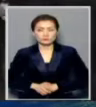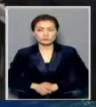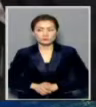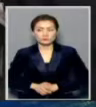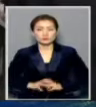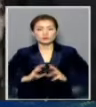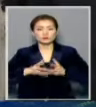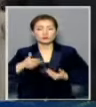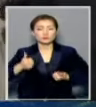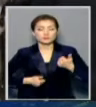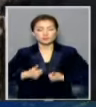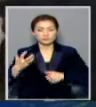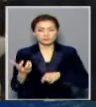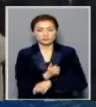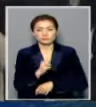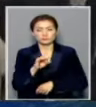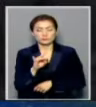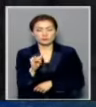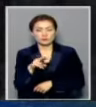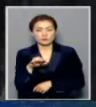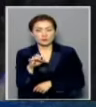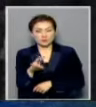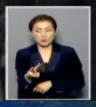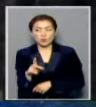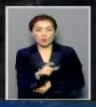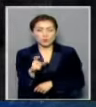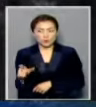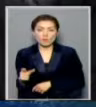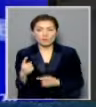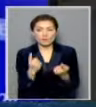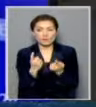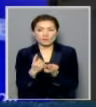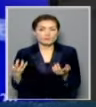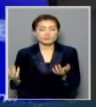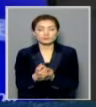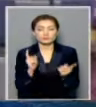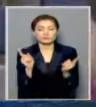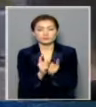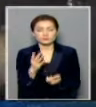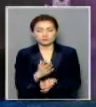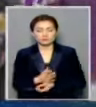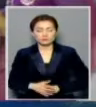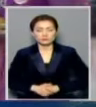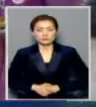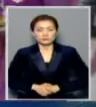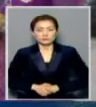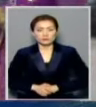Бұл әлем чемпионатының жүлдегері Ерлан Қабдоловты жанкүйерлері мен әріптестерін күтіп алу сәті.